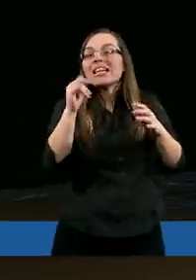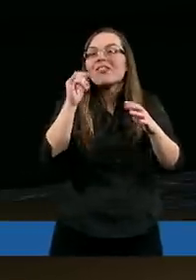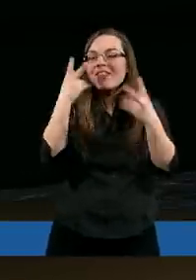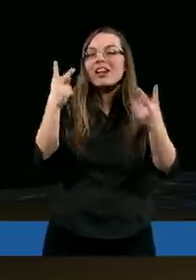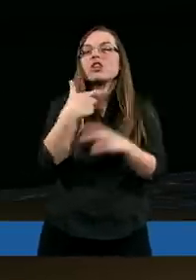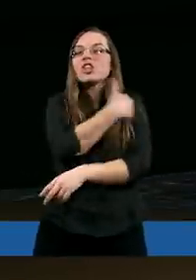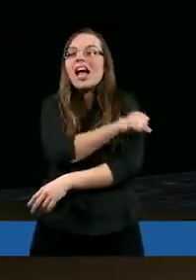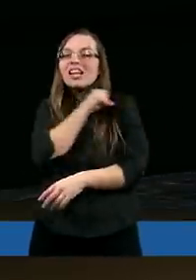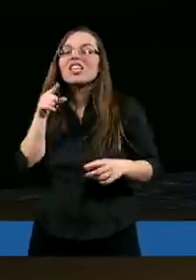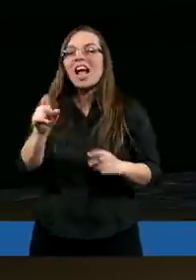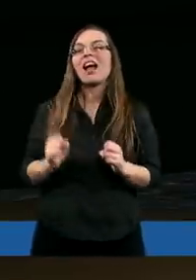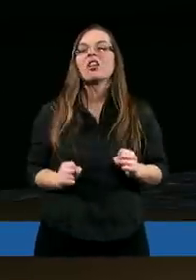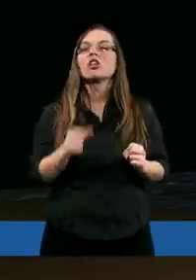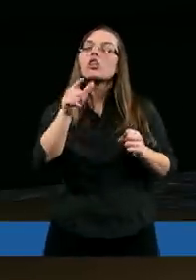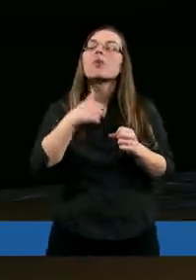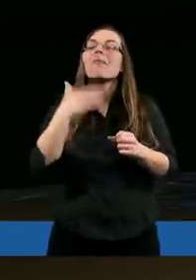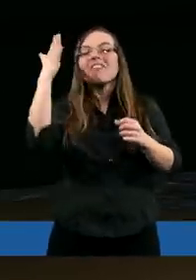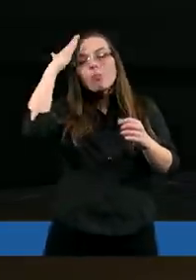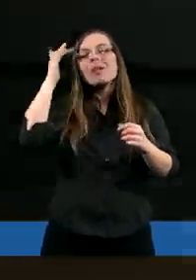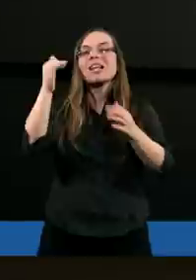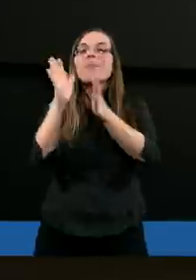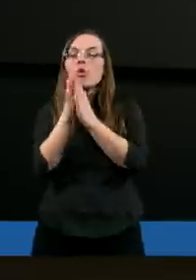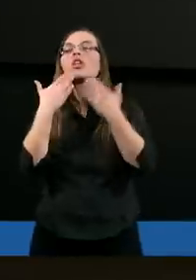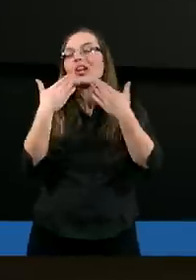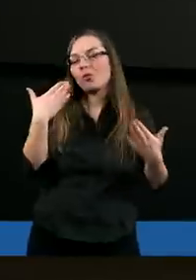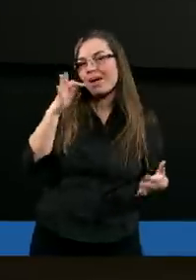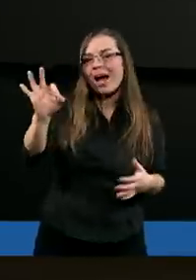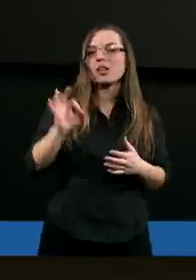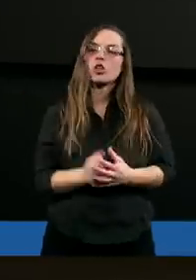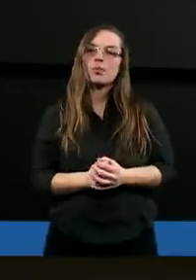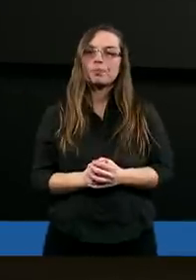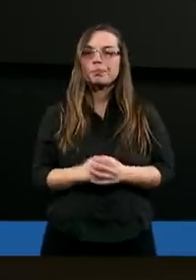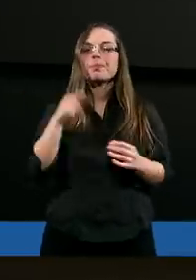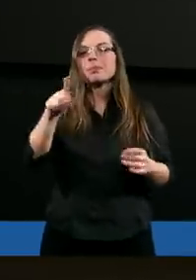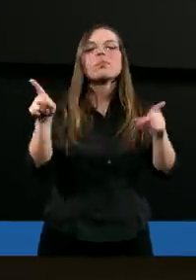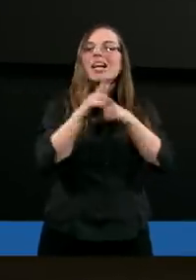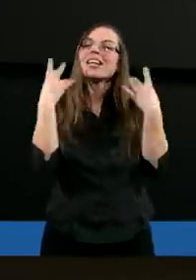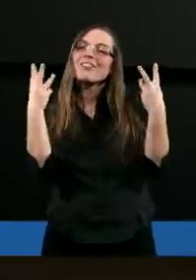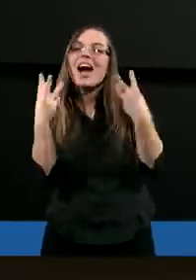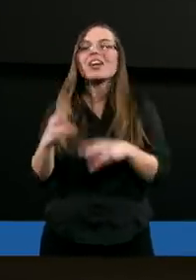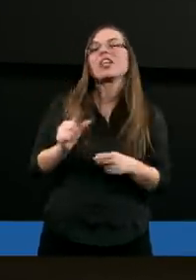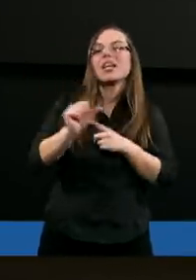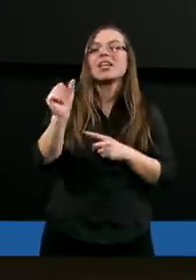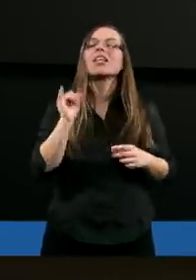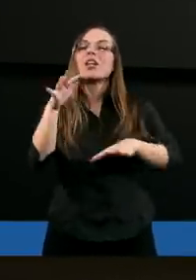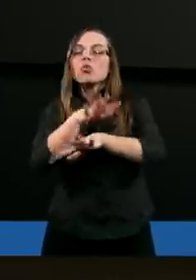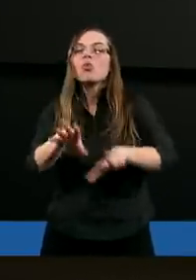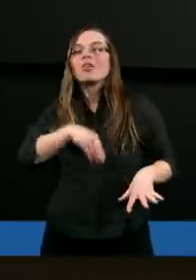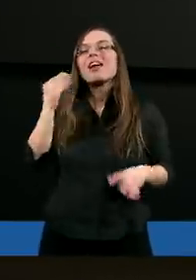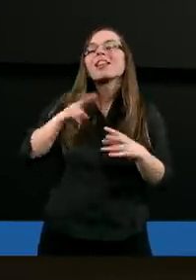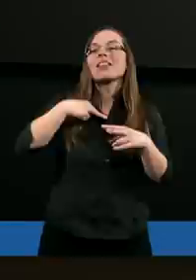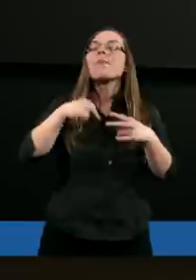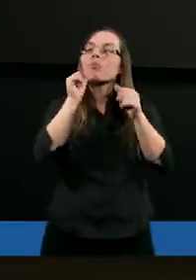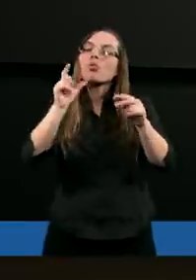jeżeli stajemy się rutyniarzami. Tak, dziękuję bardzo. Właśnie też mi się wydaje, że też ważne jest, że na przykład Duch Święty nas przekonuje o